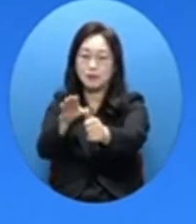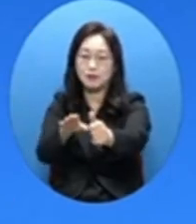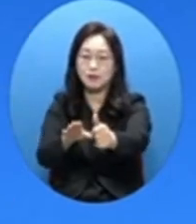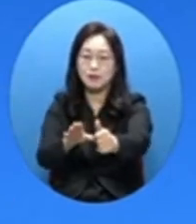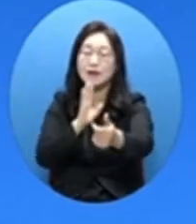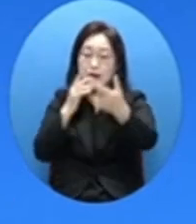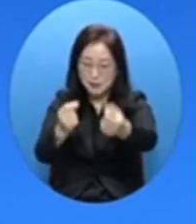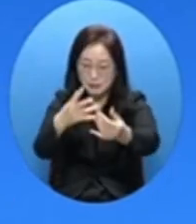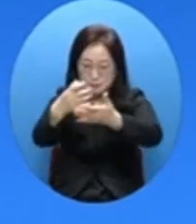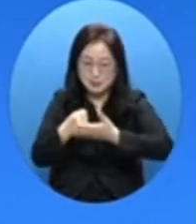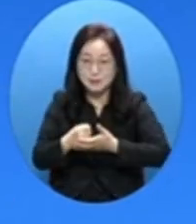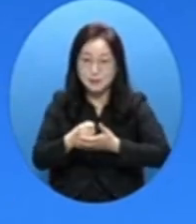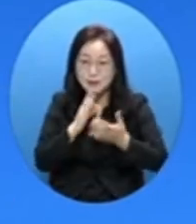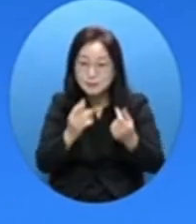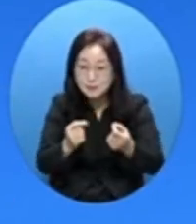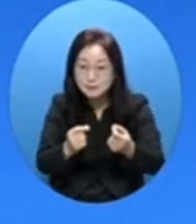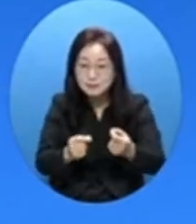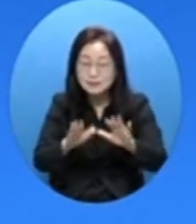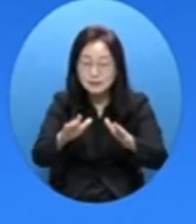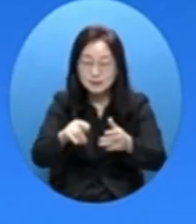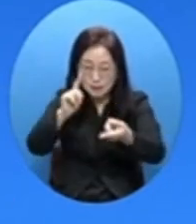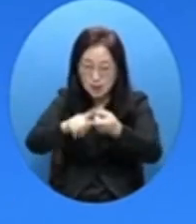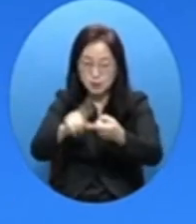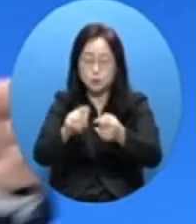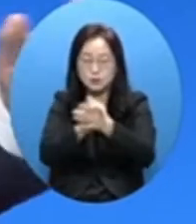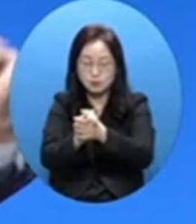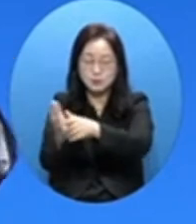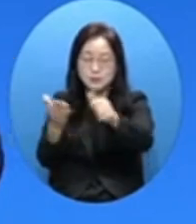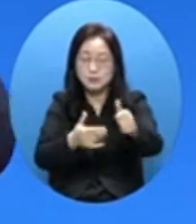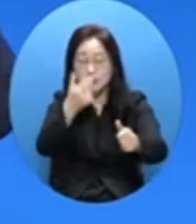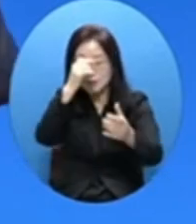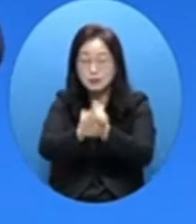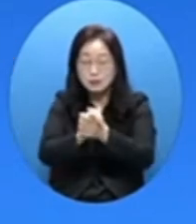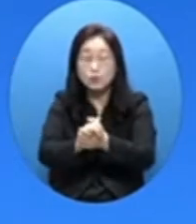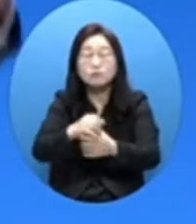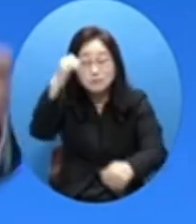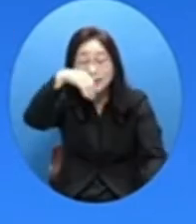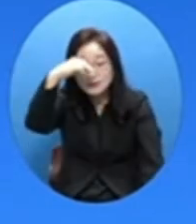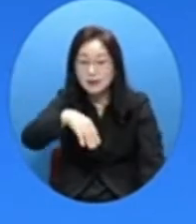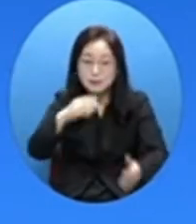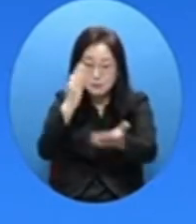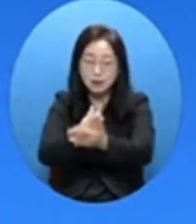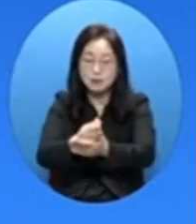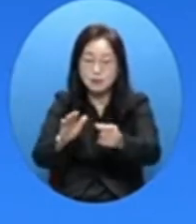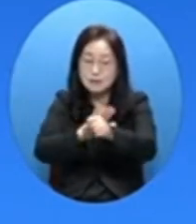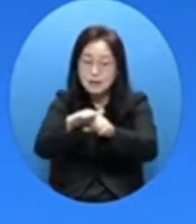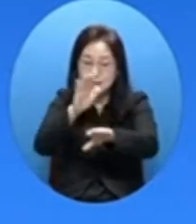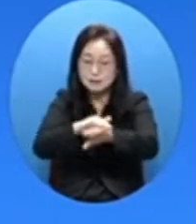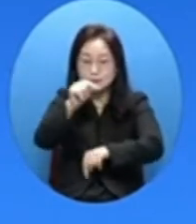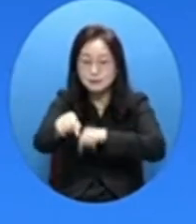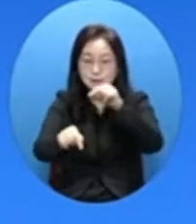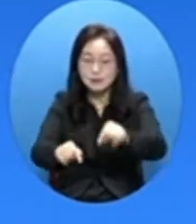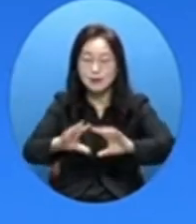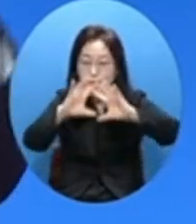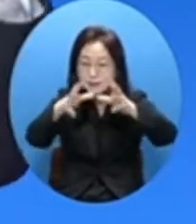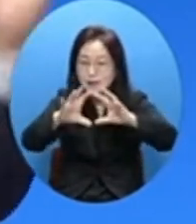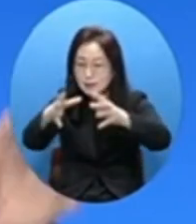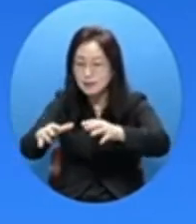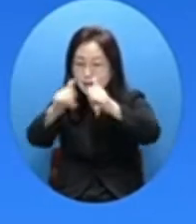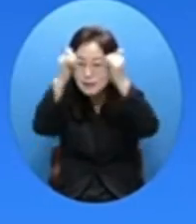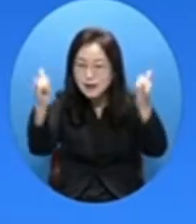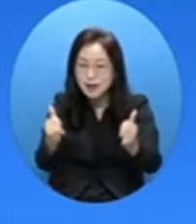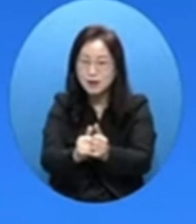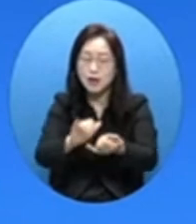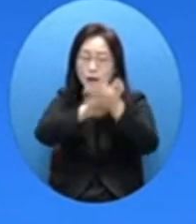우리가 받았습니다. 우리가 말씀 듣고 기도해야 됩니다. 기도로 끝나는 것이 아니라 사랑을 실천해서 이 세상을 변화시키고 이 사회에